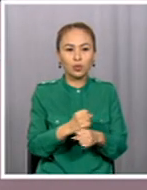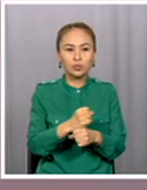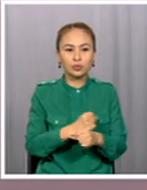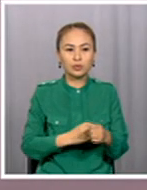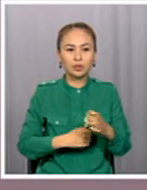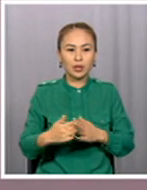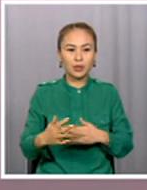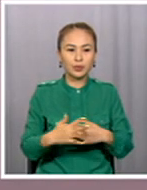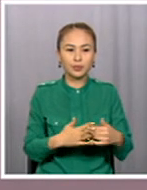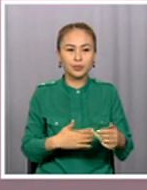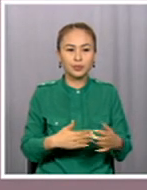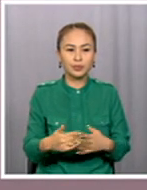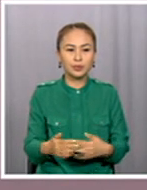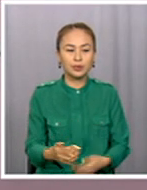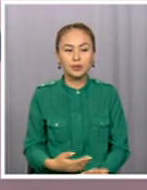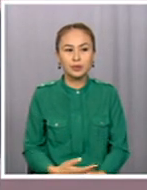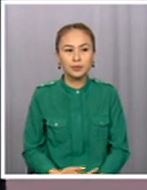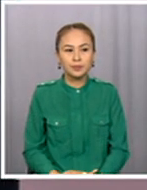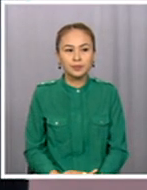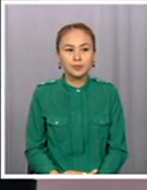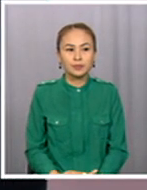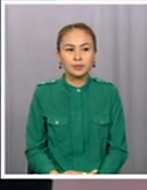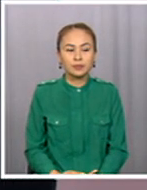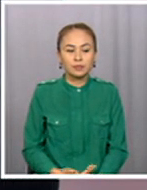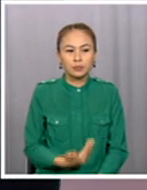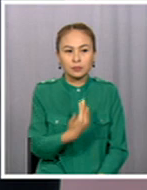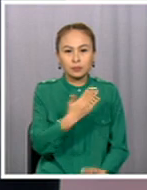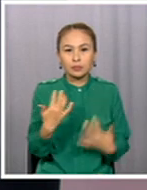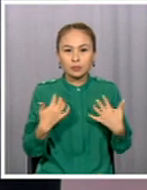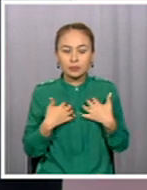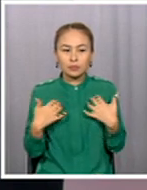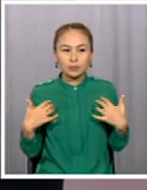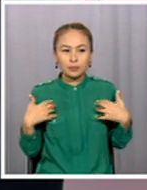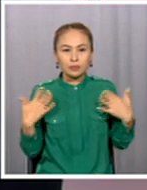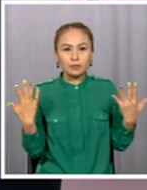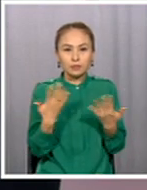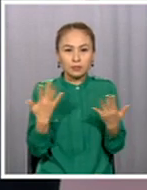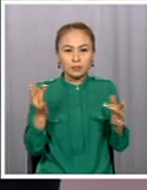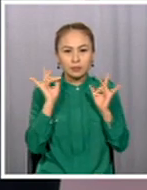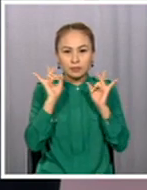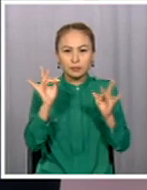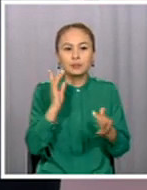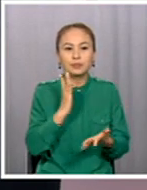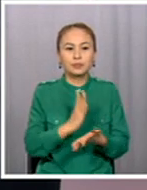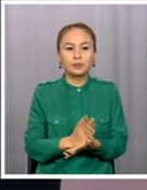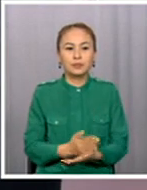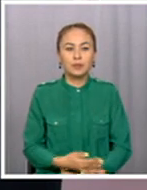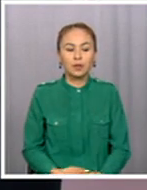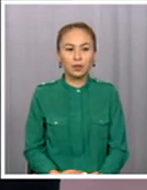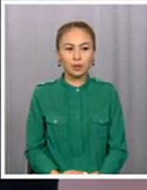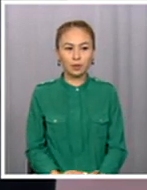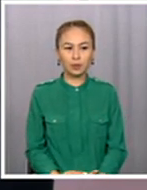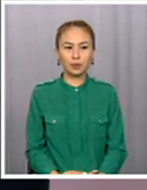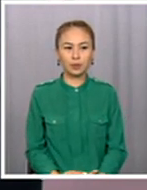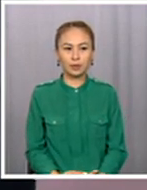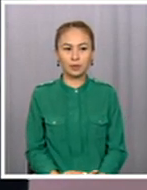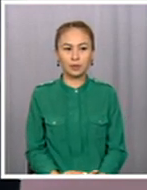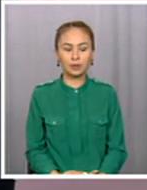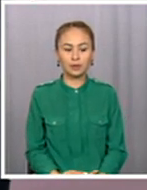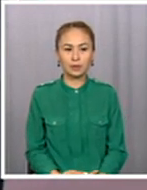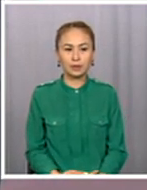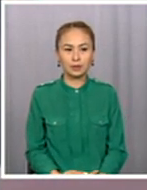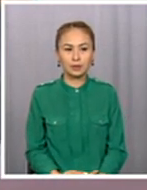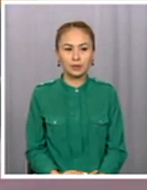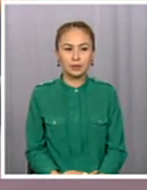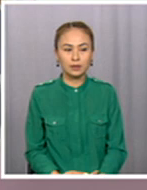және қоңыр аю. Осы жануарлар қандай дыбыс шығарады? Я, бұл